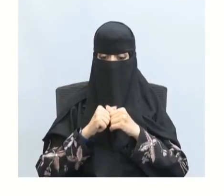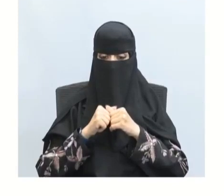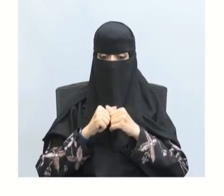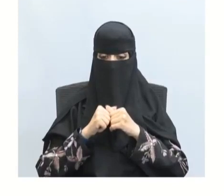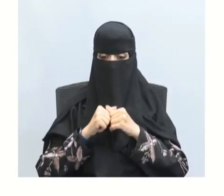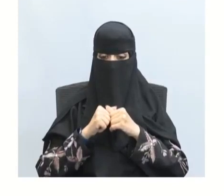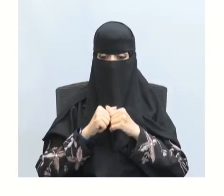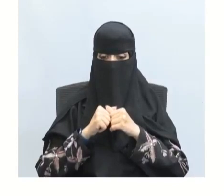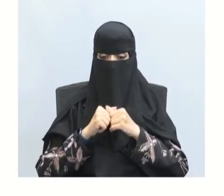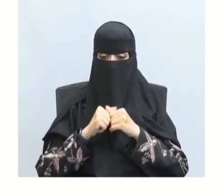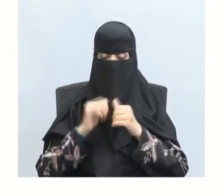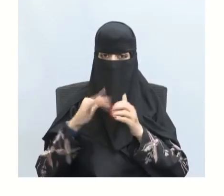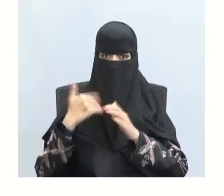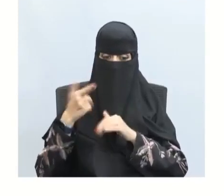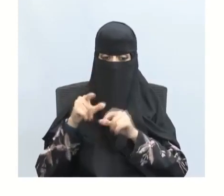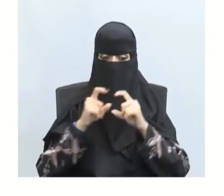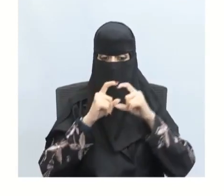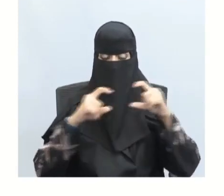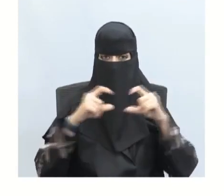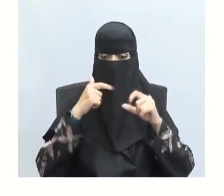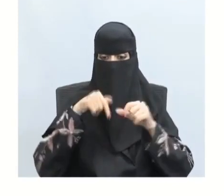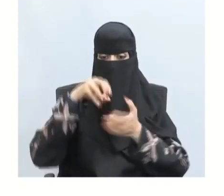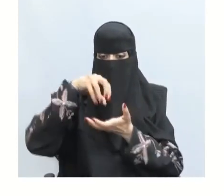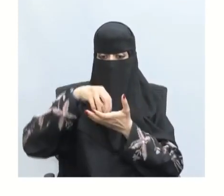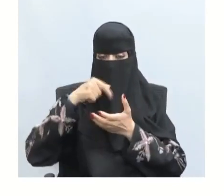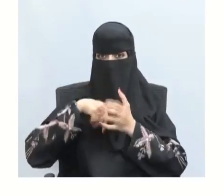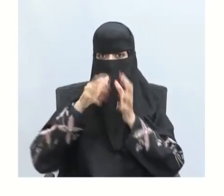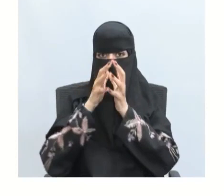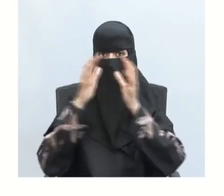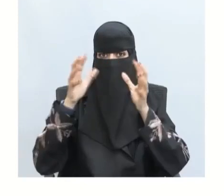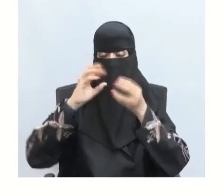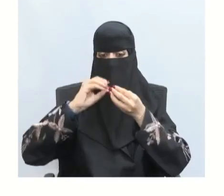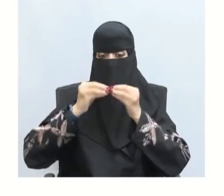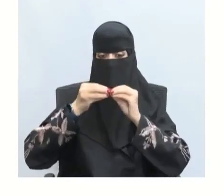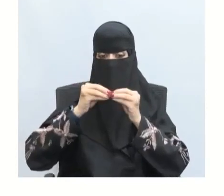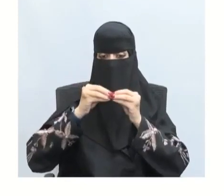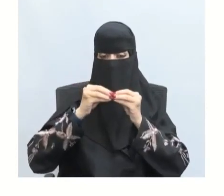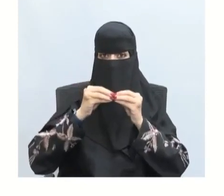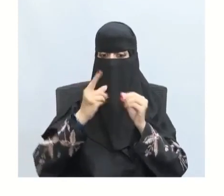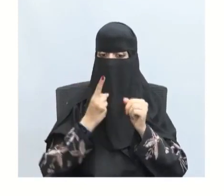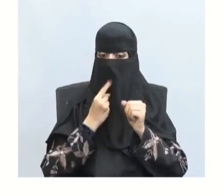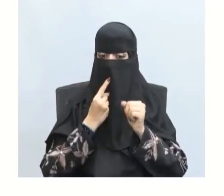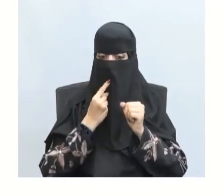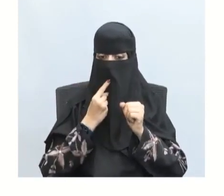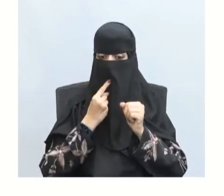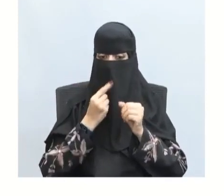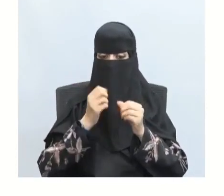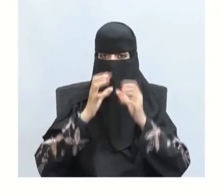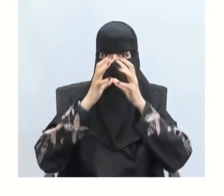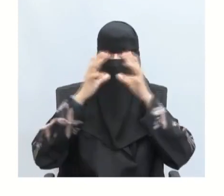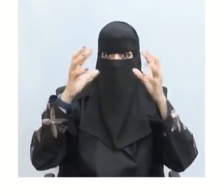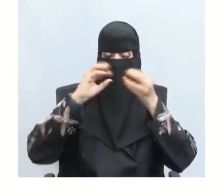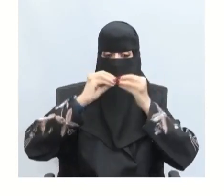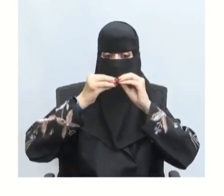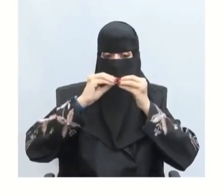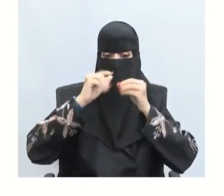المنطقه بعد ذلك لدينا منطقه تعرف ب منطقه العمالقه